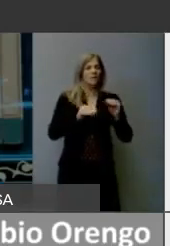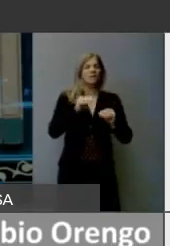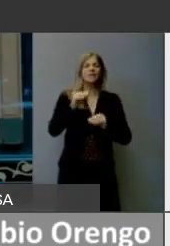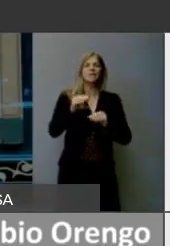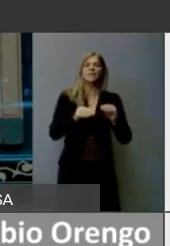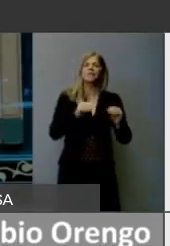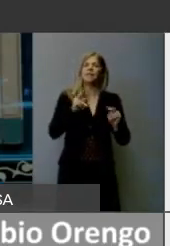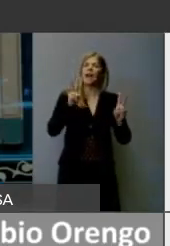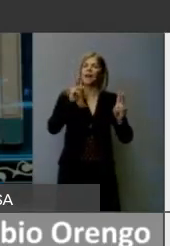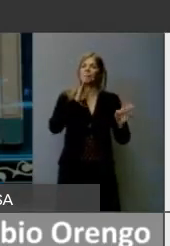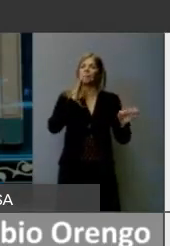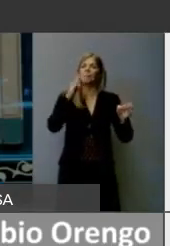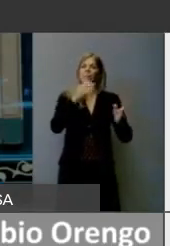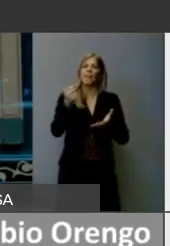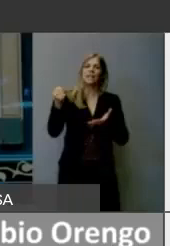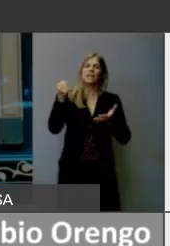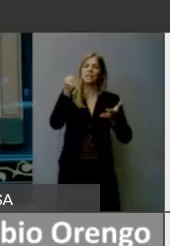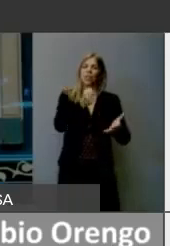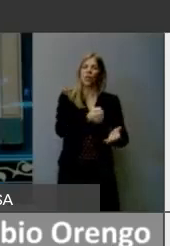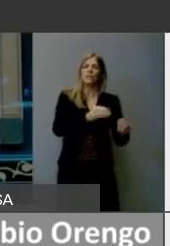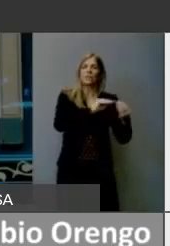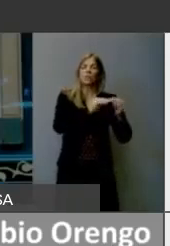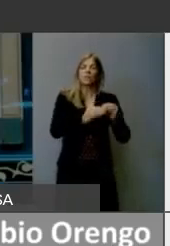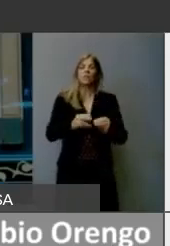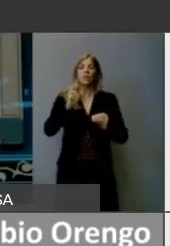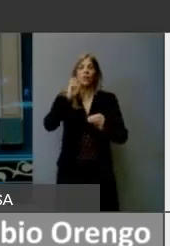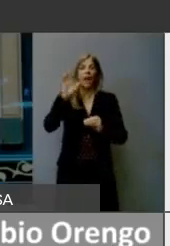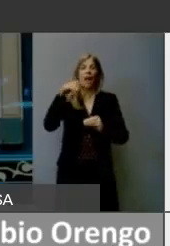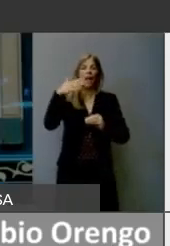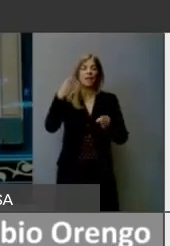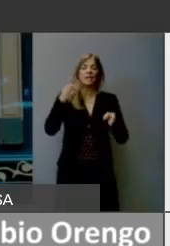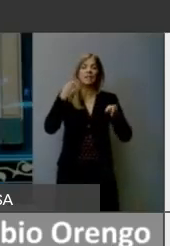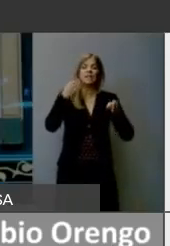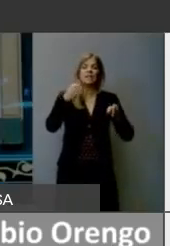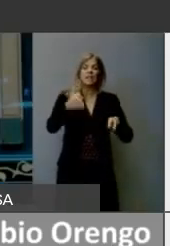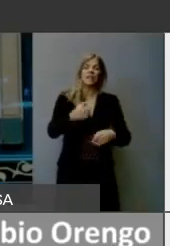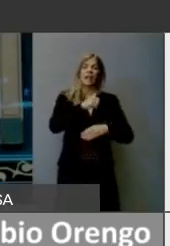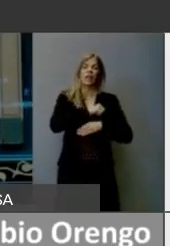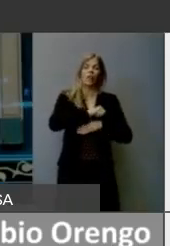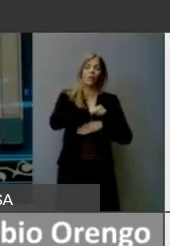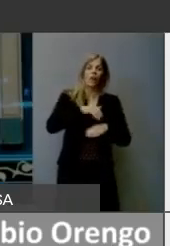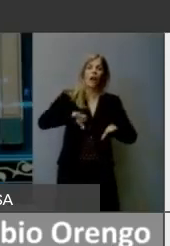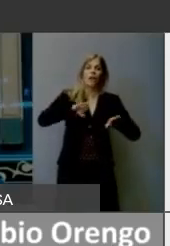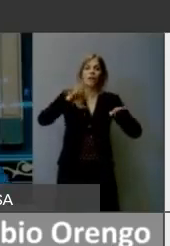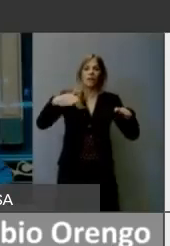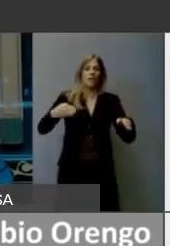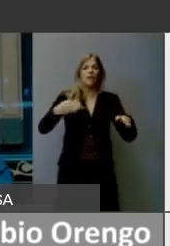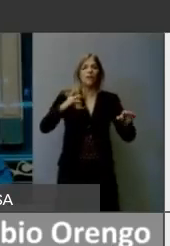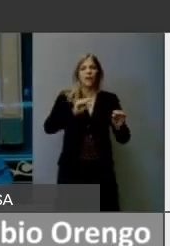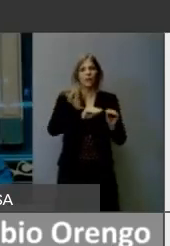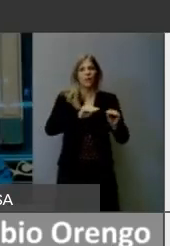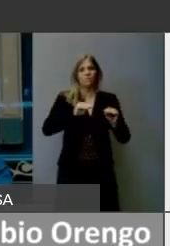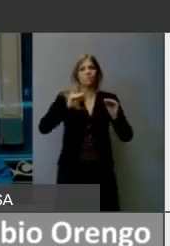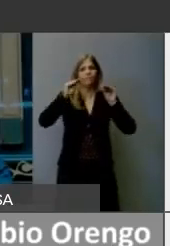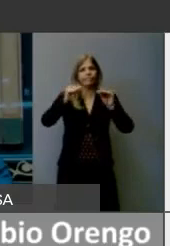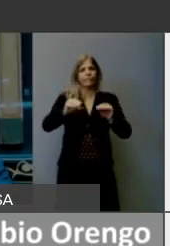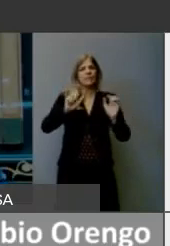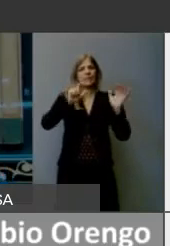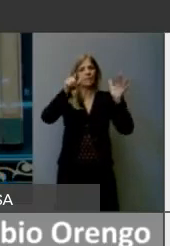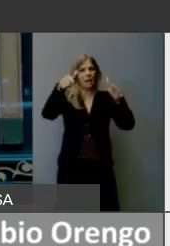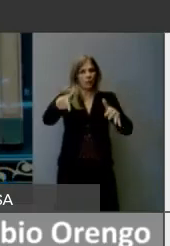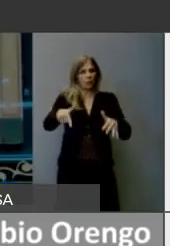sulle risorse destinate alla manutenzione straordinaria di strade comunali, marciapiedi e arredo urbano. Procediamo adesso